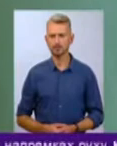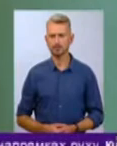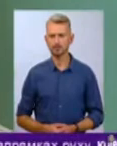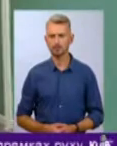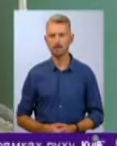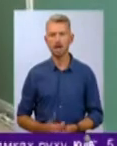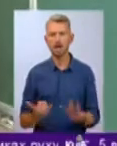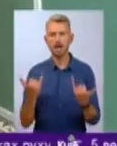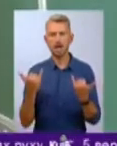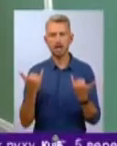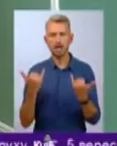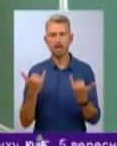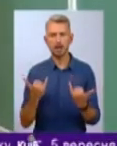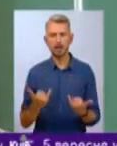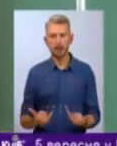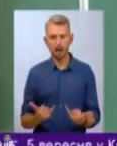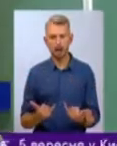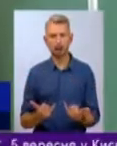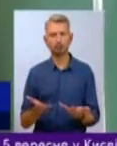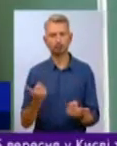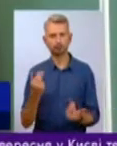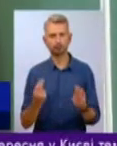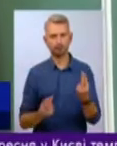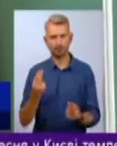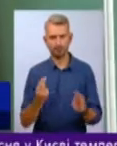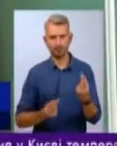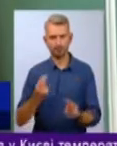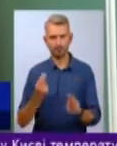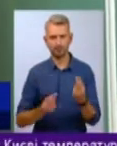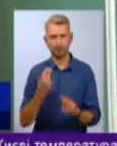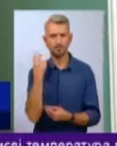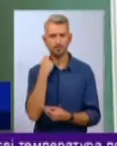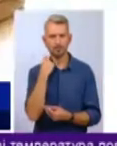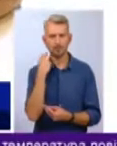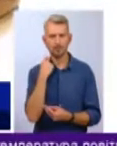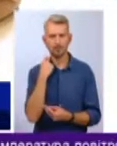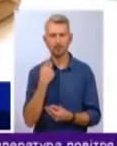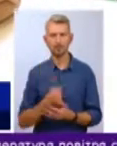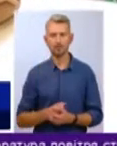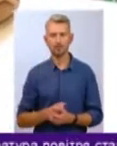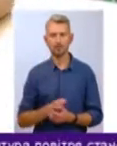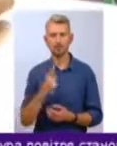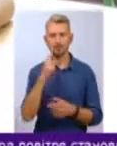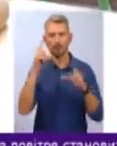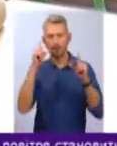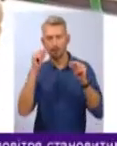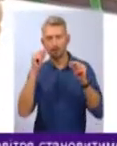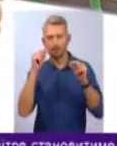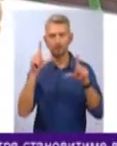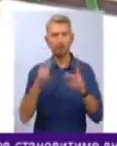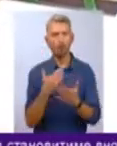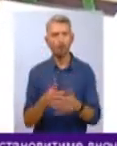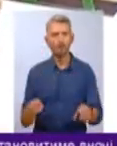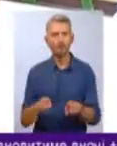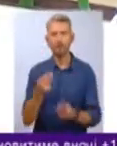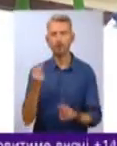Now, let's play a game. Sleep, please. Wake up. Ось так